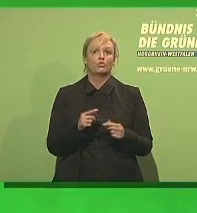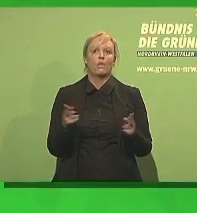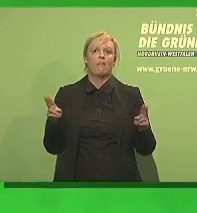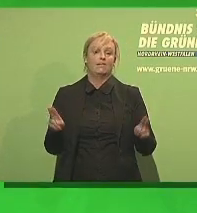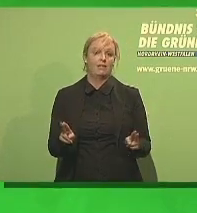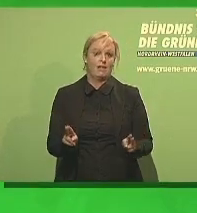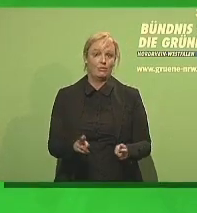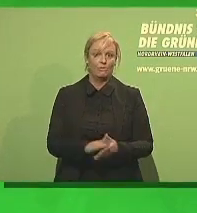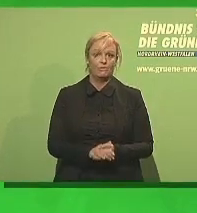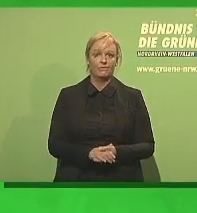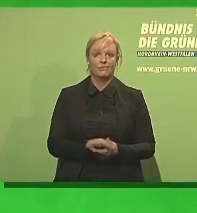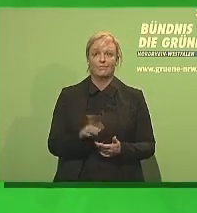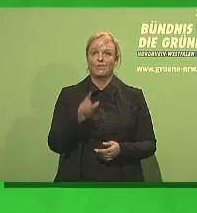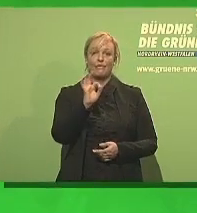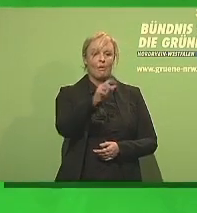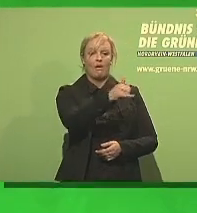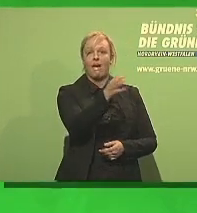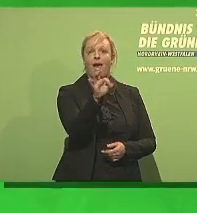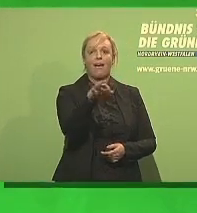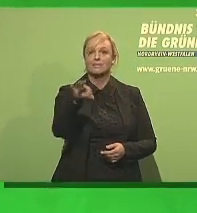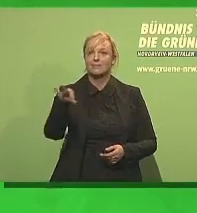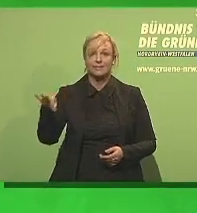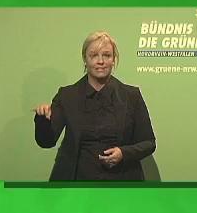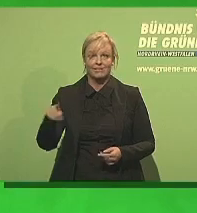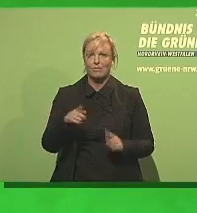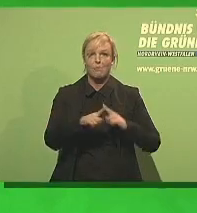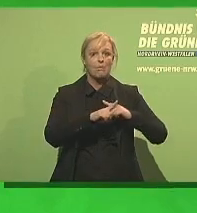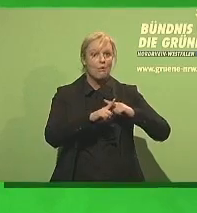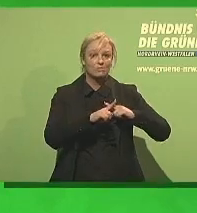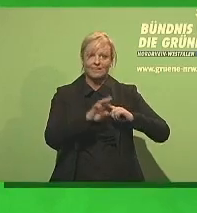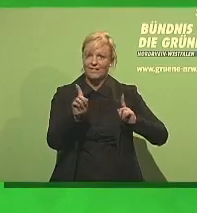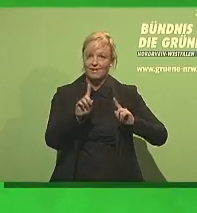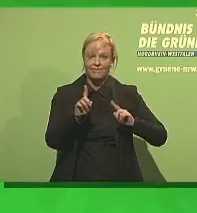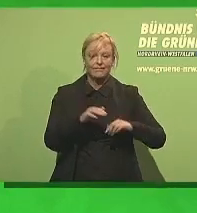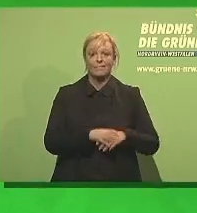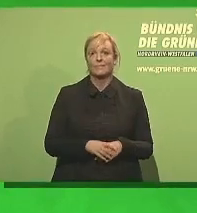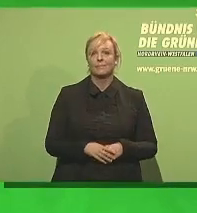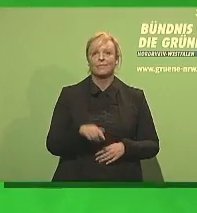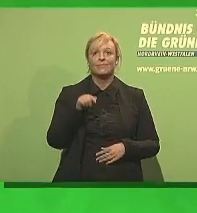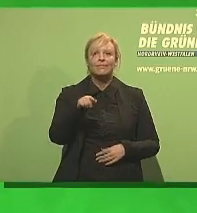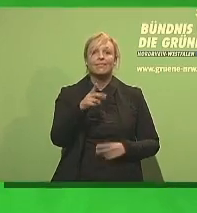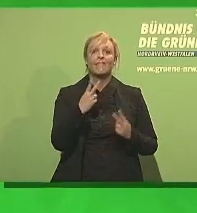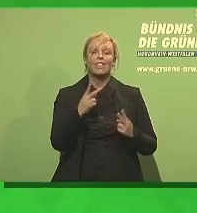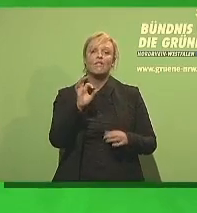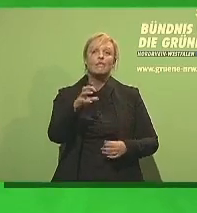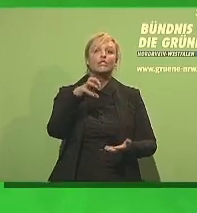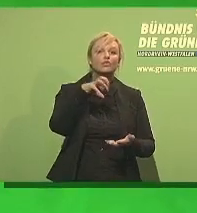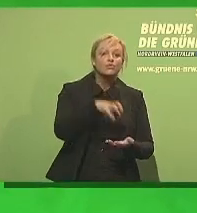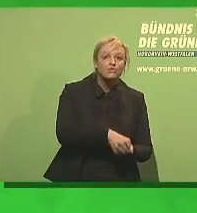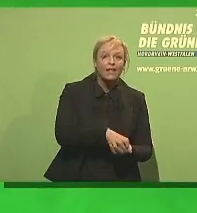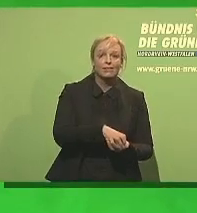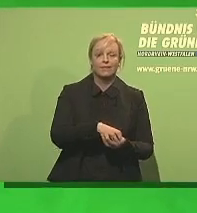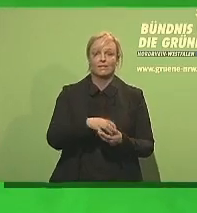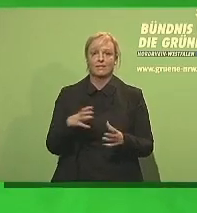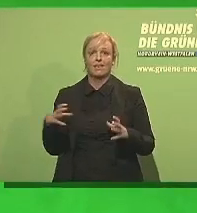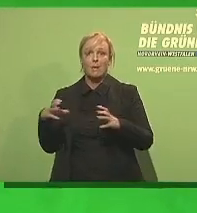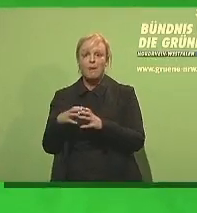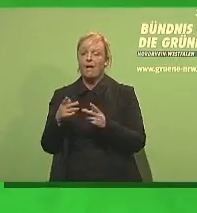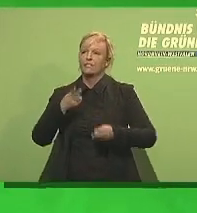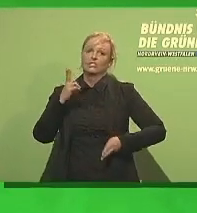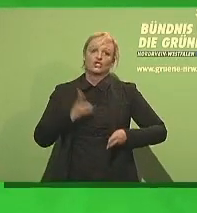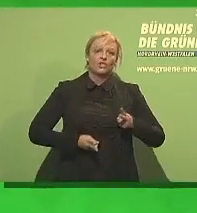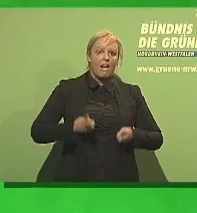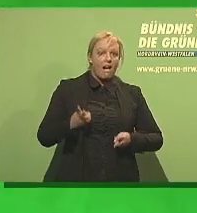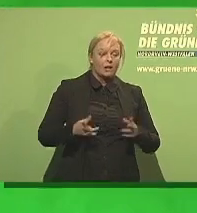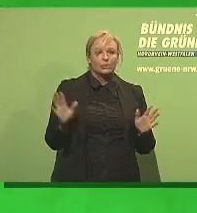für den Einzelnen ist, nur im positiven Sinne, sondern dass es der Stadt und der Gemeinde schadet, weil wir einfach